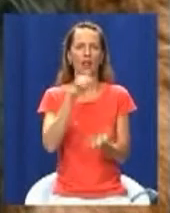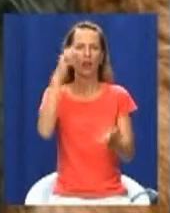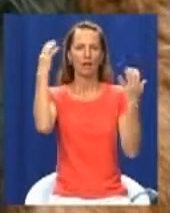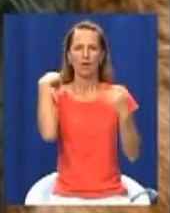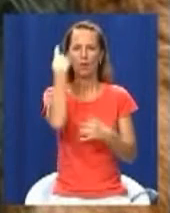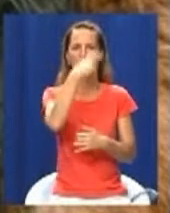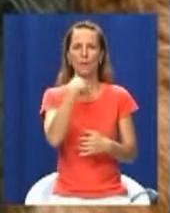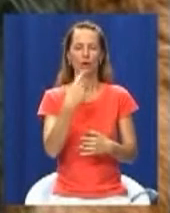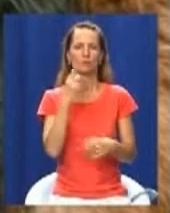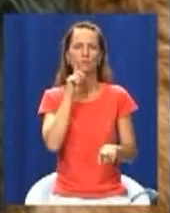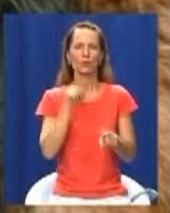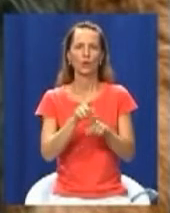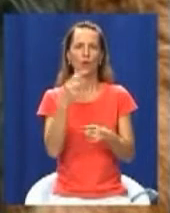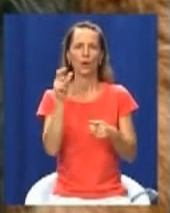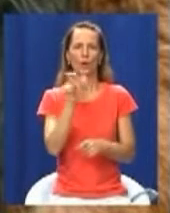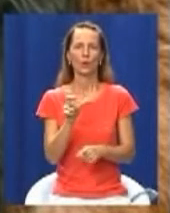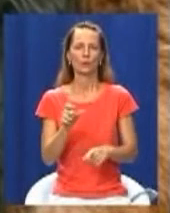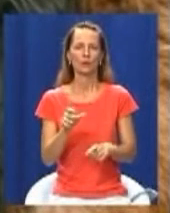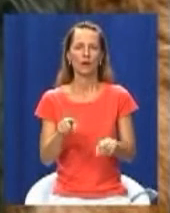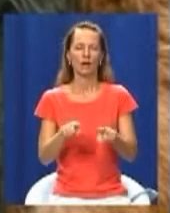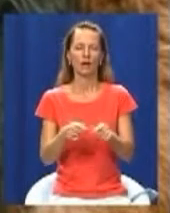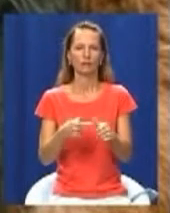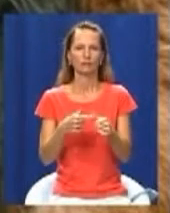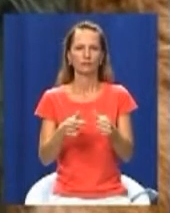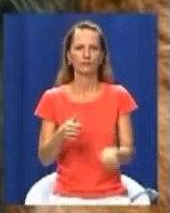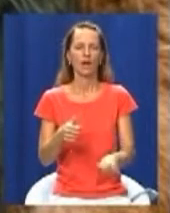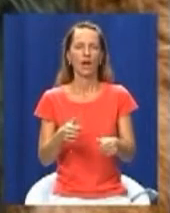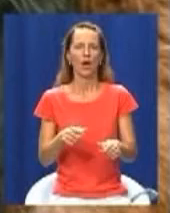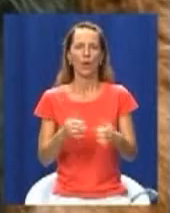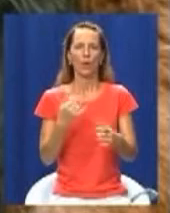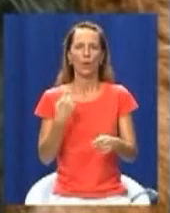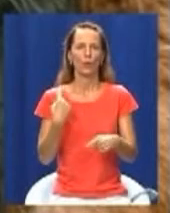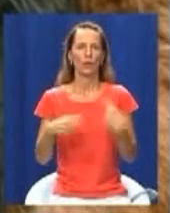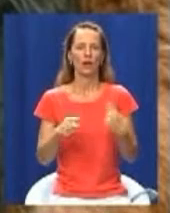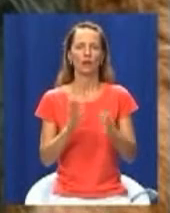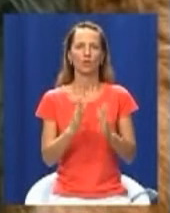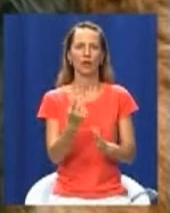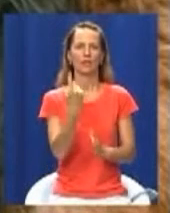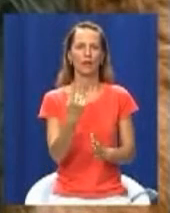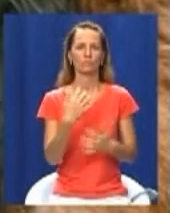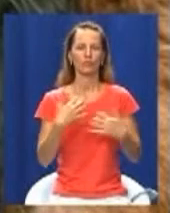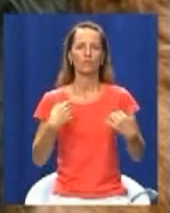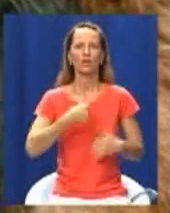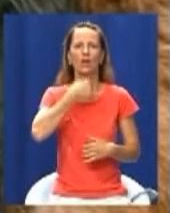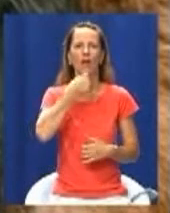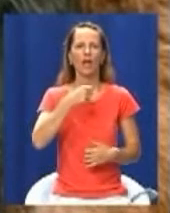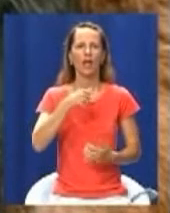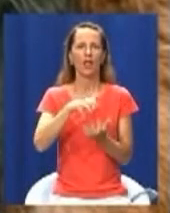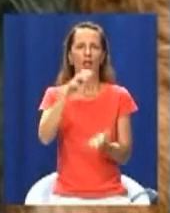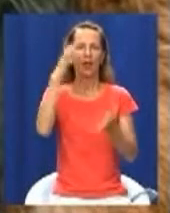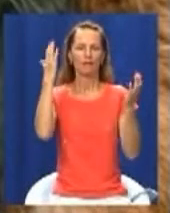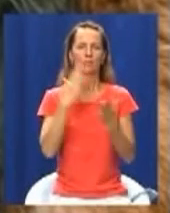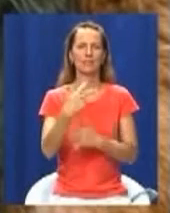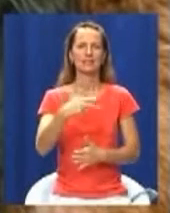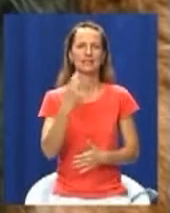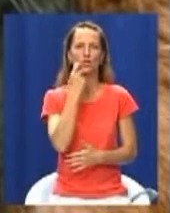цього звіра подібна людським відбиткам пальців, унікальна і властива тільки одній тварині. Дорослі леви мають 30 зубів,